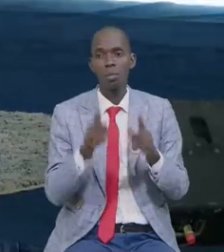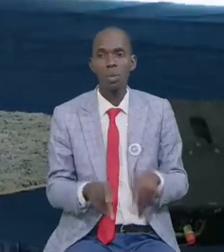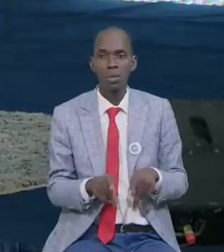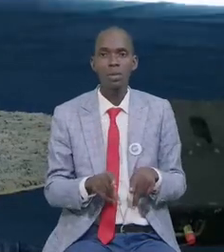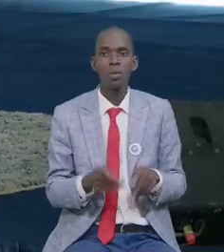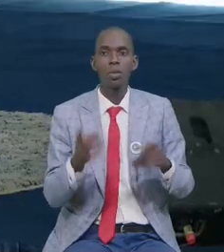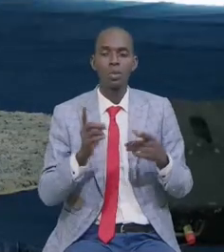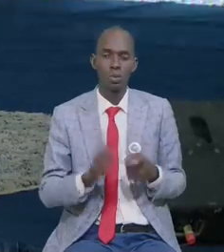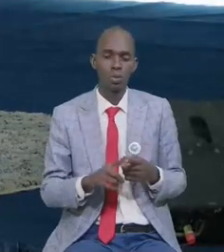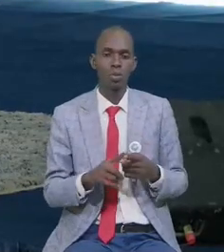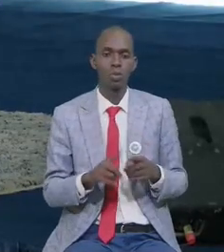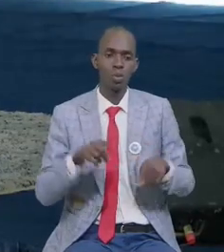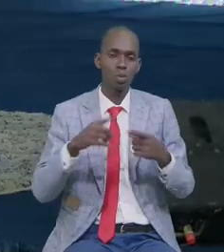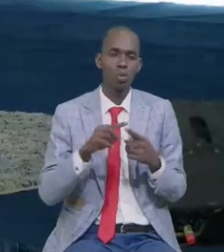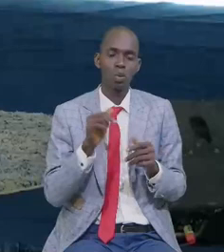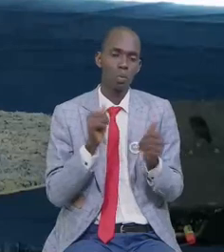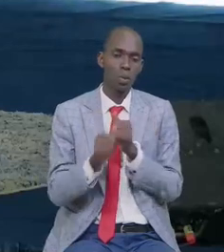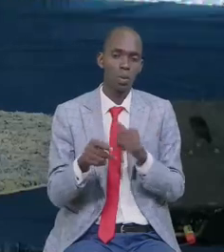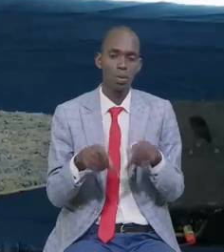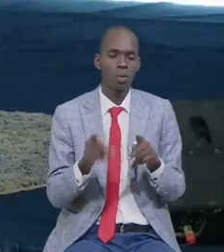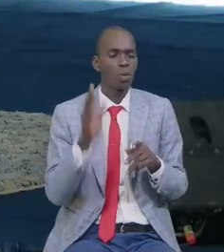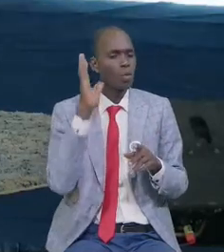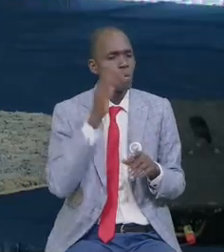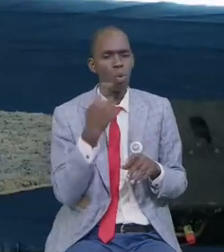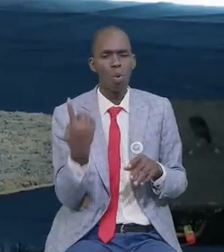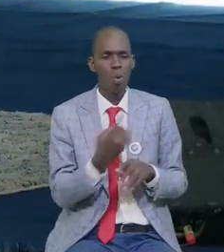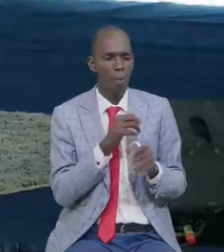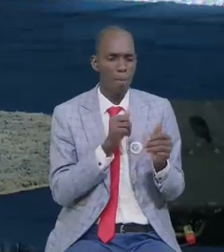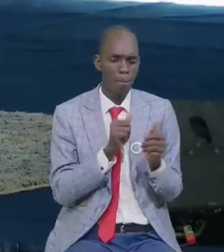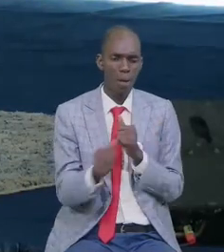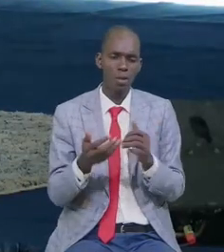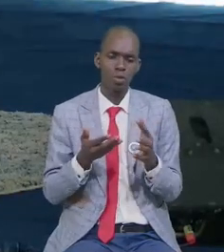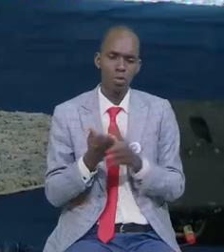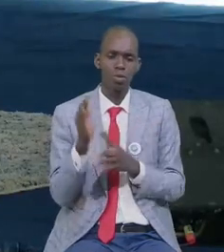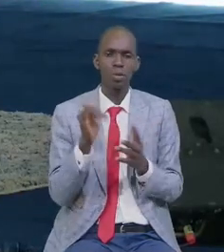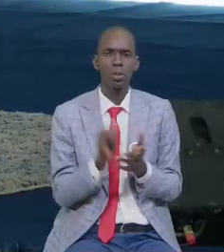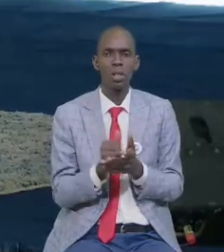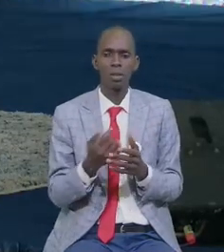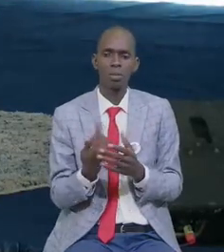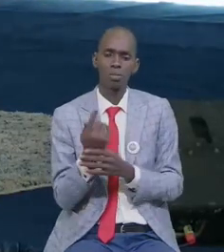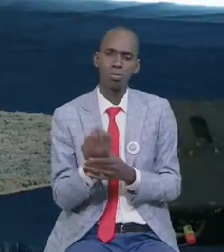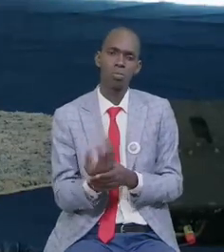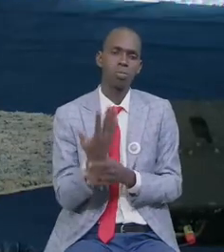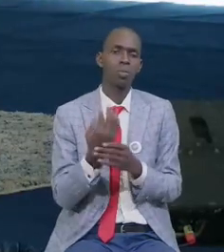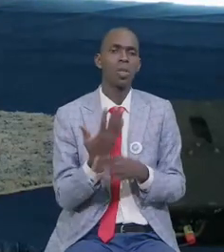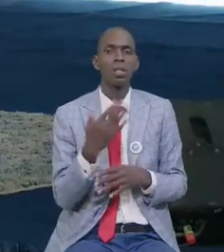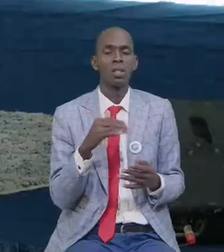C'est déjà enraciné en lui. Il traverse ce champ encore. Et il laisse de traces.